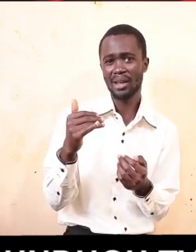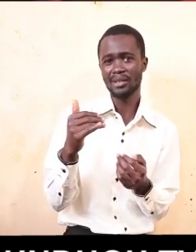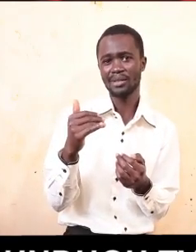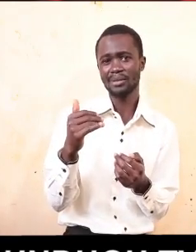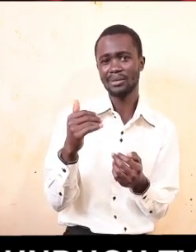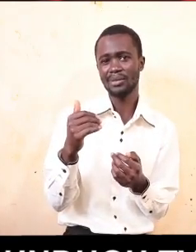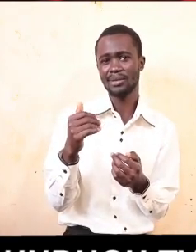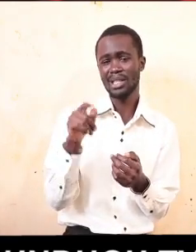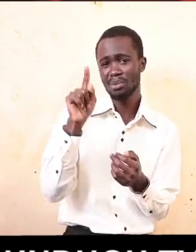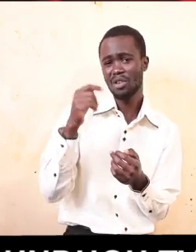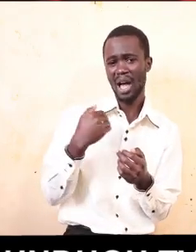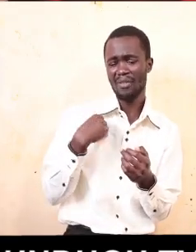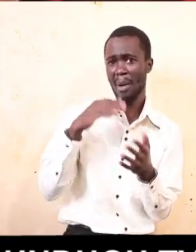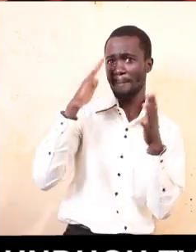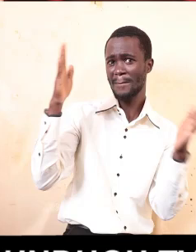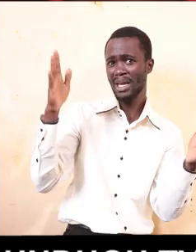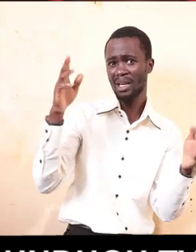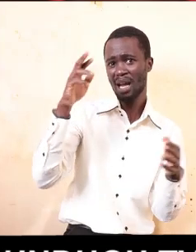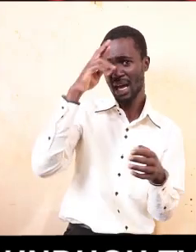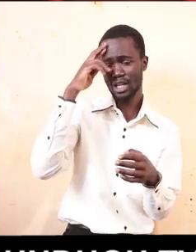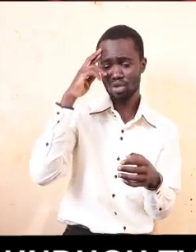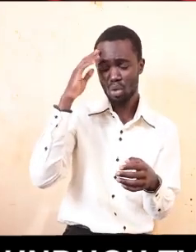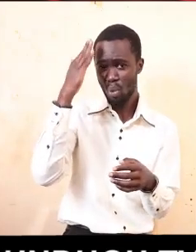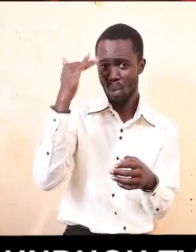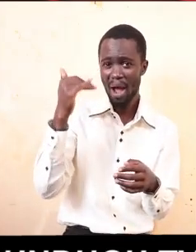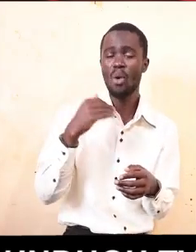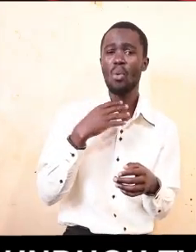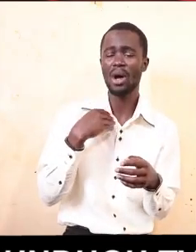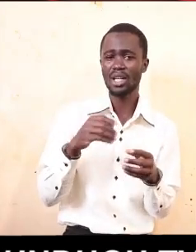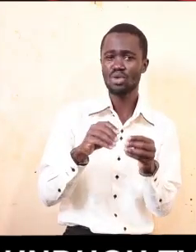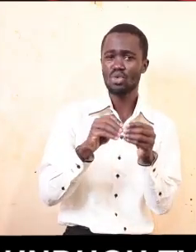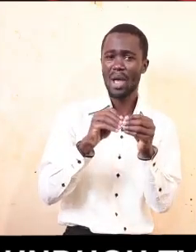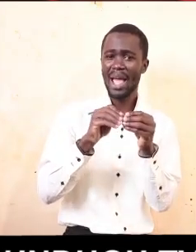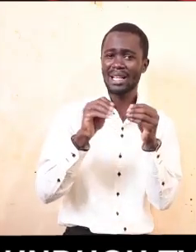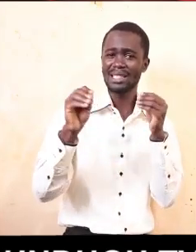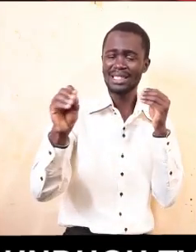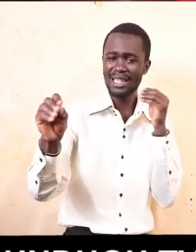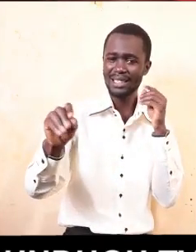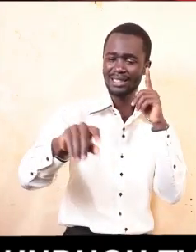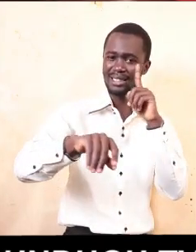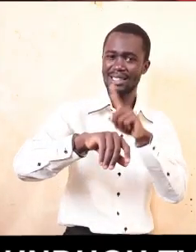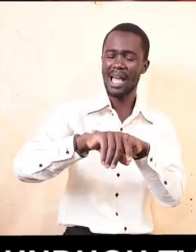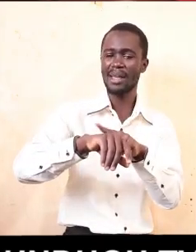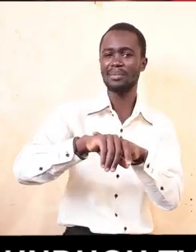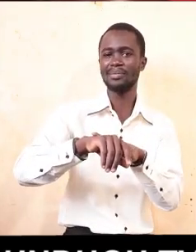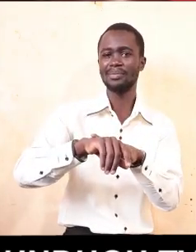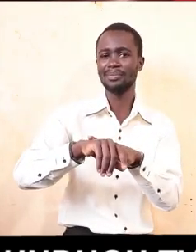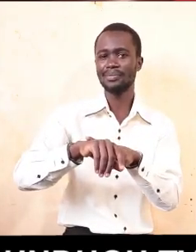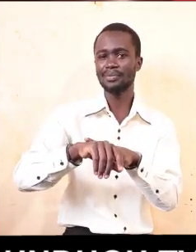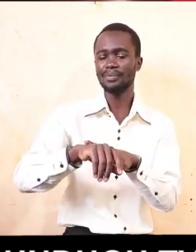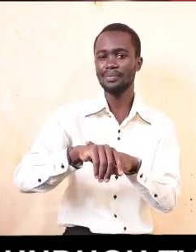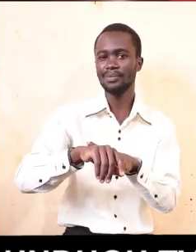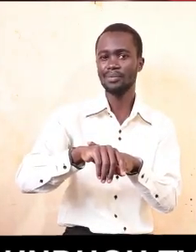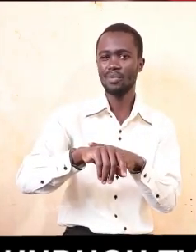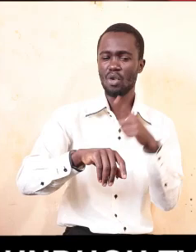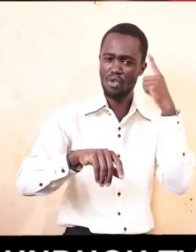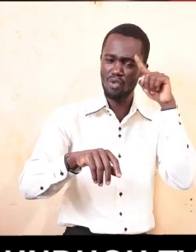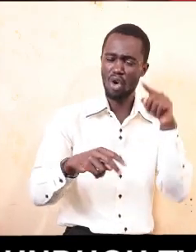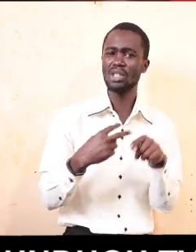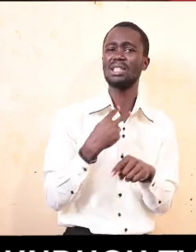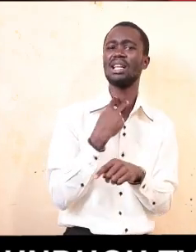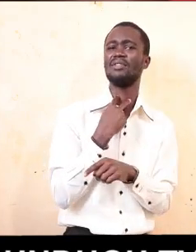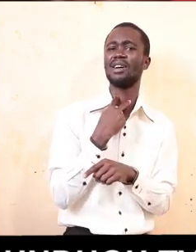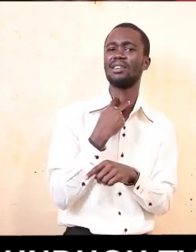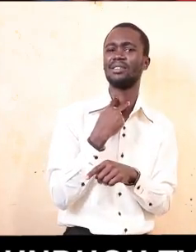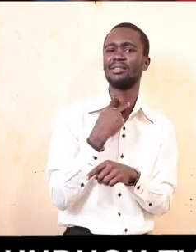sababu kubwa. Walikuwa wakitaka kuextend ule muda wa wao kuwakalia,